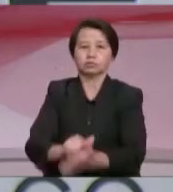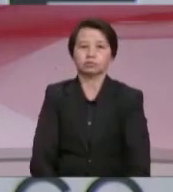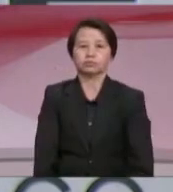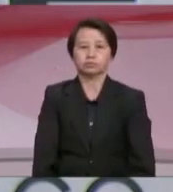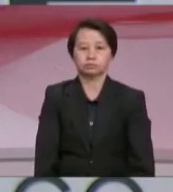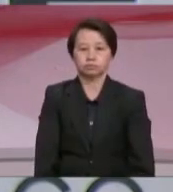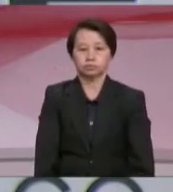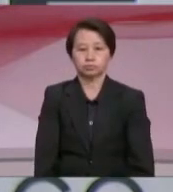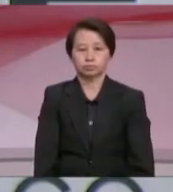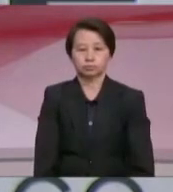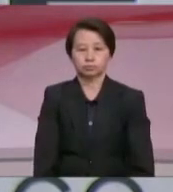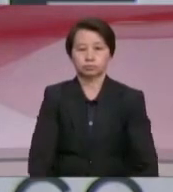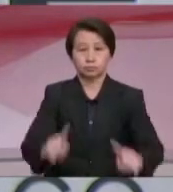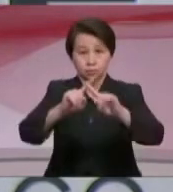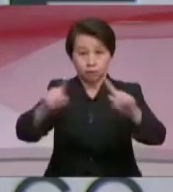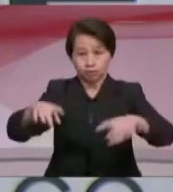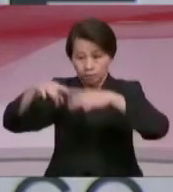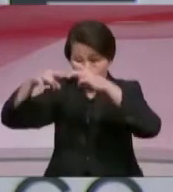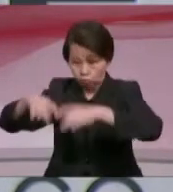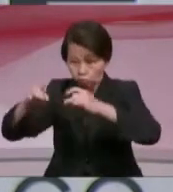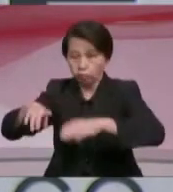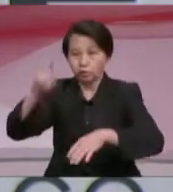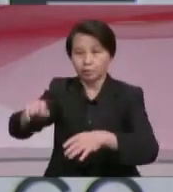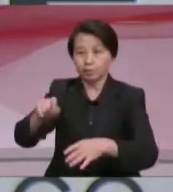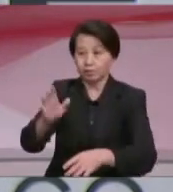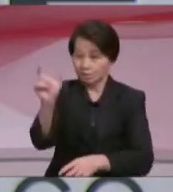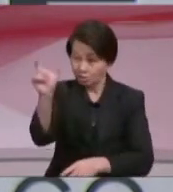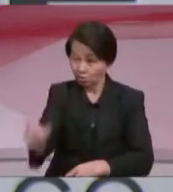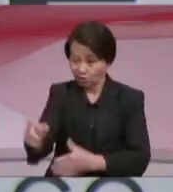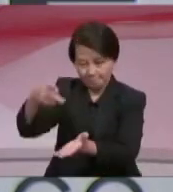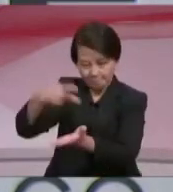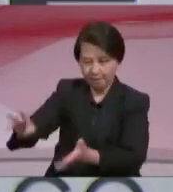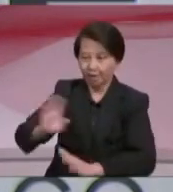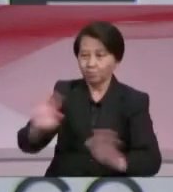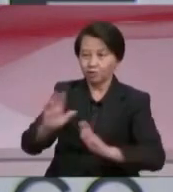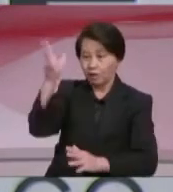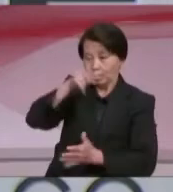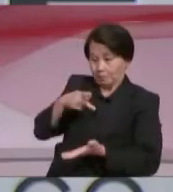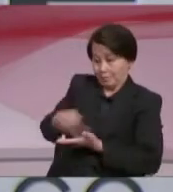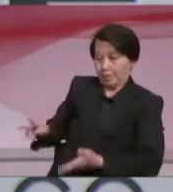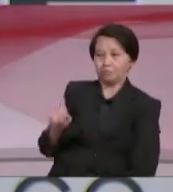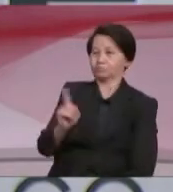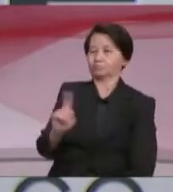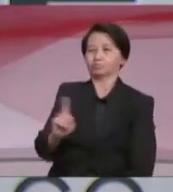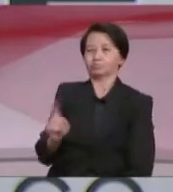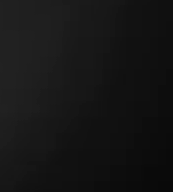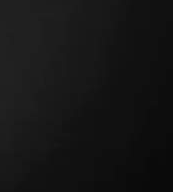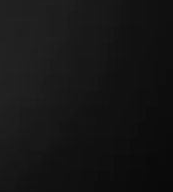Tetapi ujian tersebut kena dibayari oleh penumpang, bukan kerajaan Malaysia.